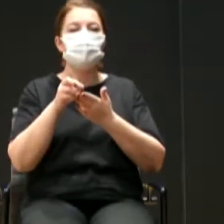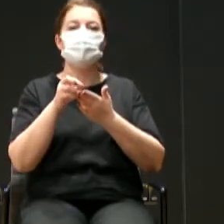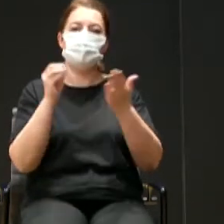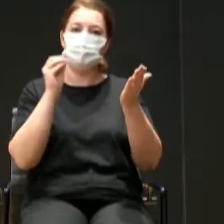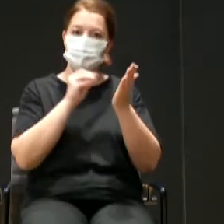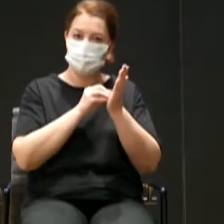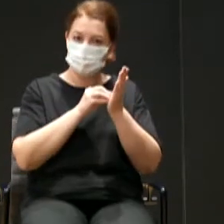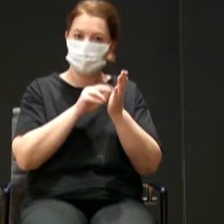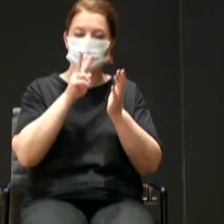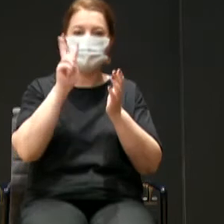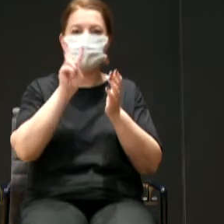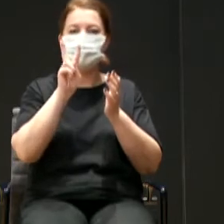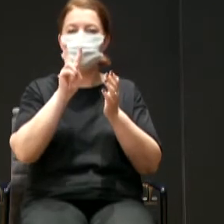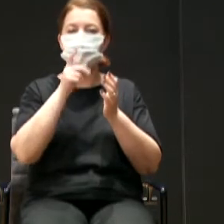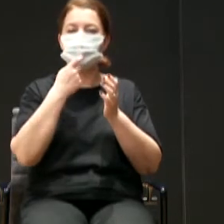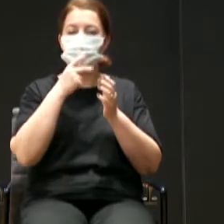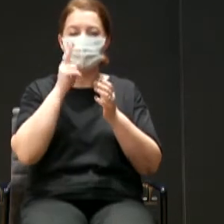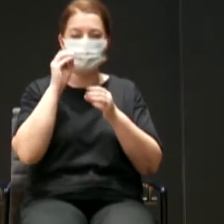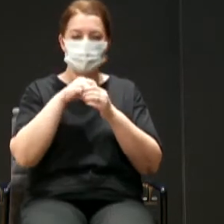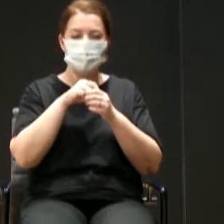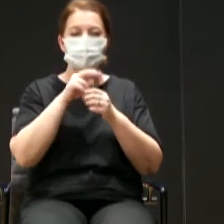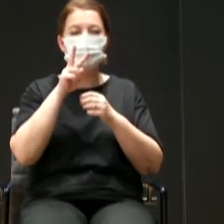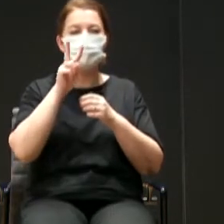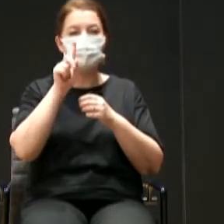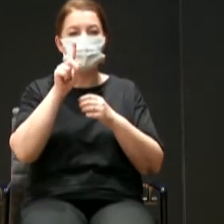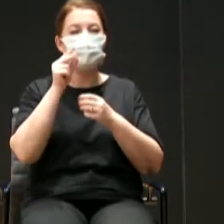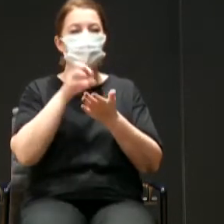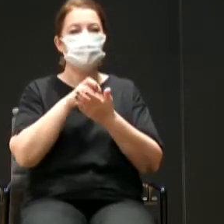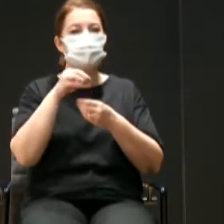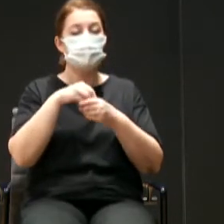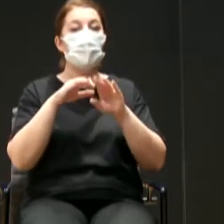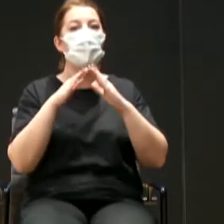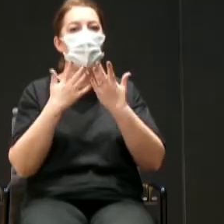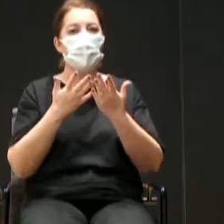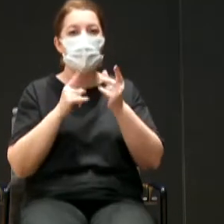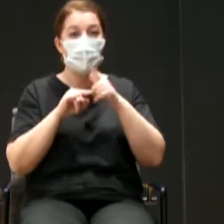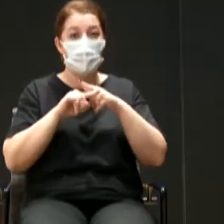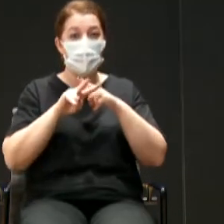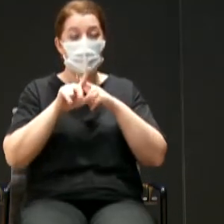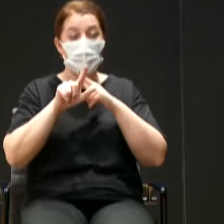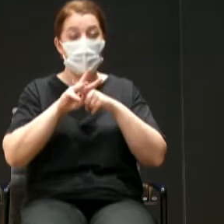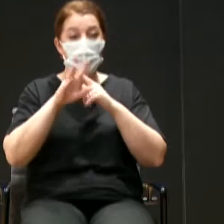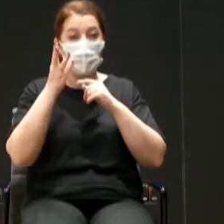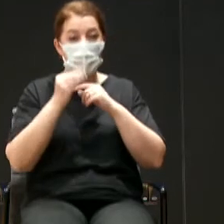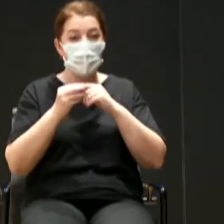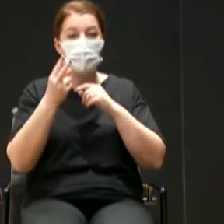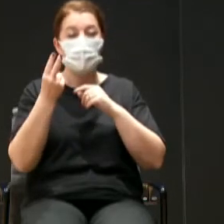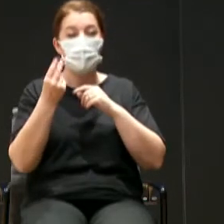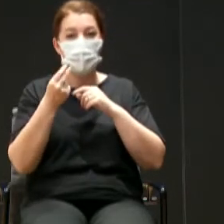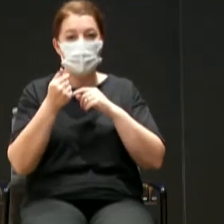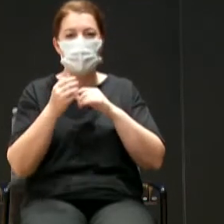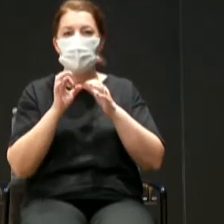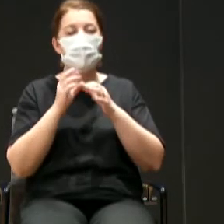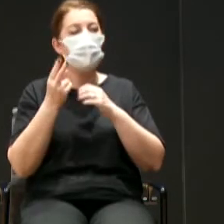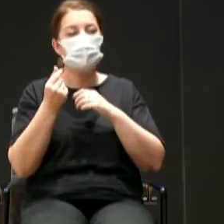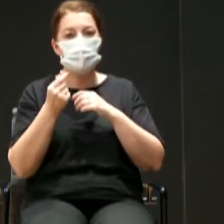konulmuştur. 2020'nin sonunda 2021 bütçesi için. Ancak ihaleye çıkılan rakam ne